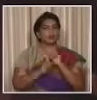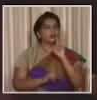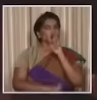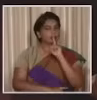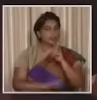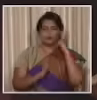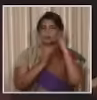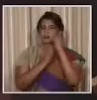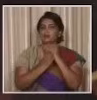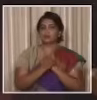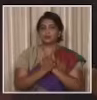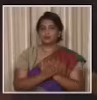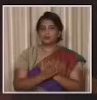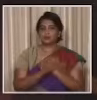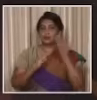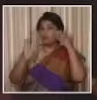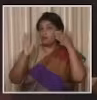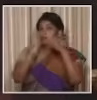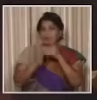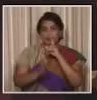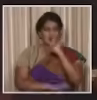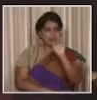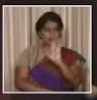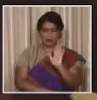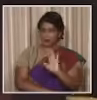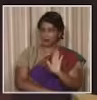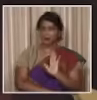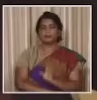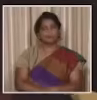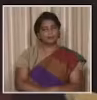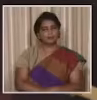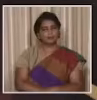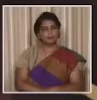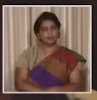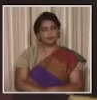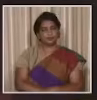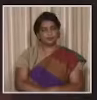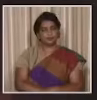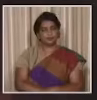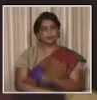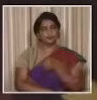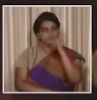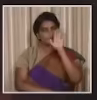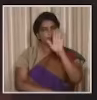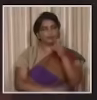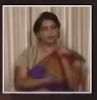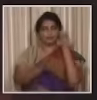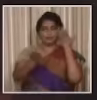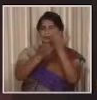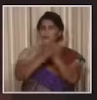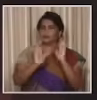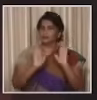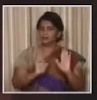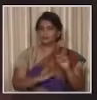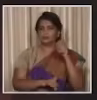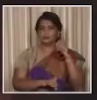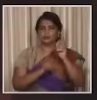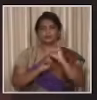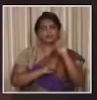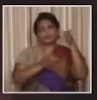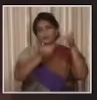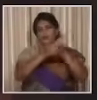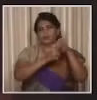කරපු කරුණු කාරණාවල අන්තර්ගතයට මම යන්නේ නැහැ. ඒක ඔබතුමා මා හිතන ඉදිරිපත් කරලා තිබෙනවා. ඒකට ඒ